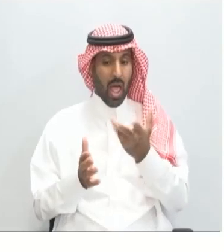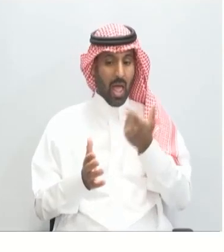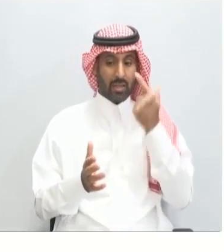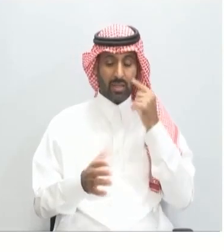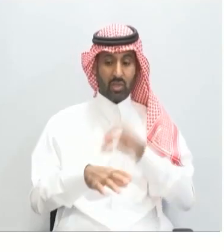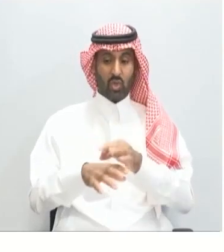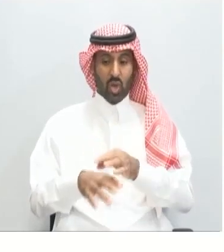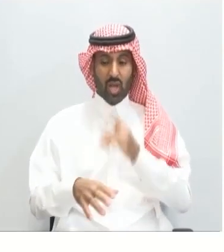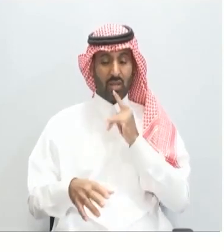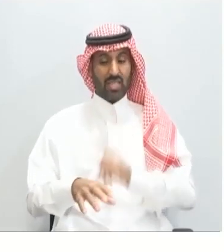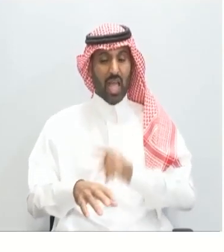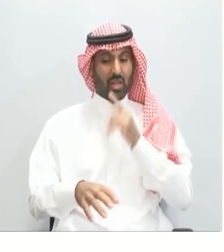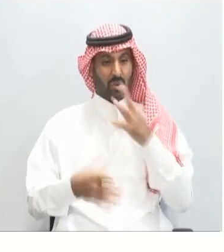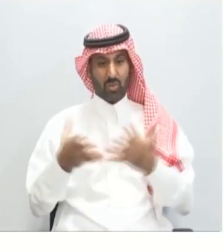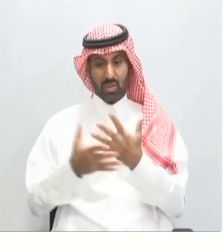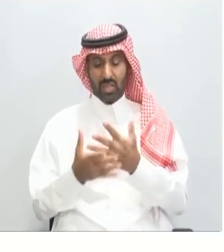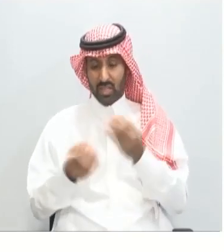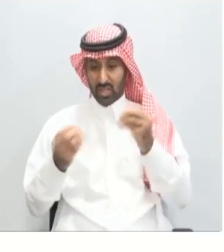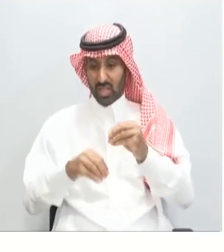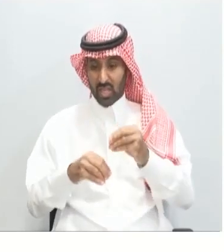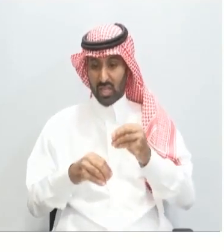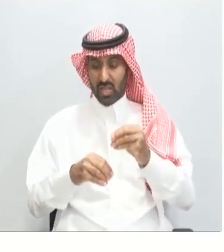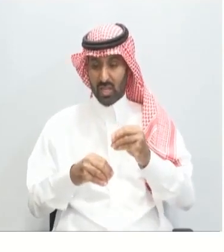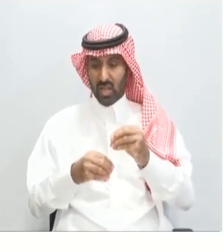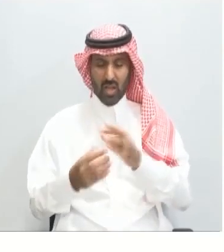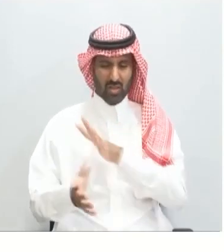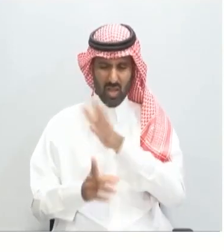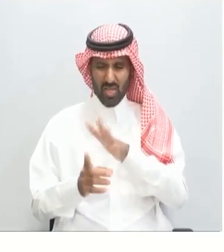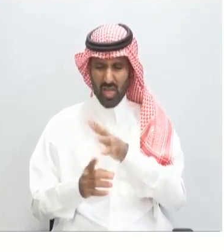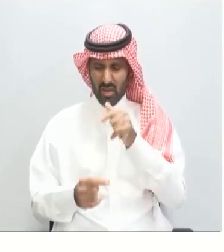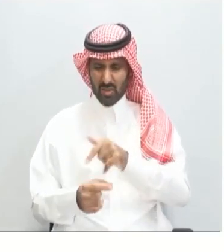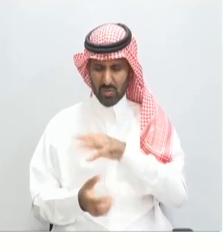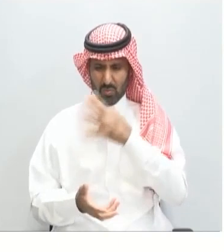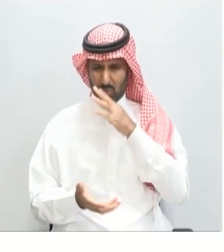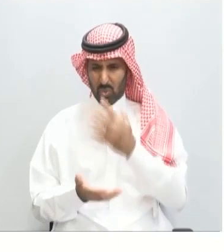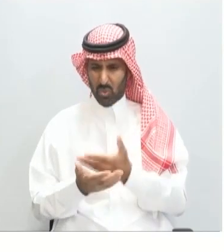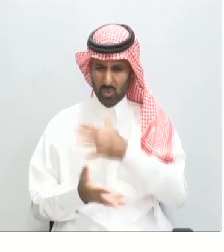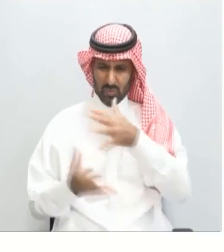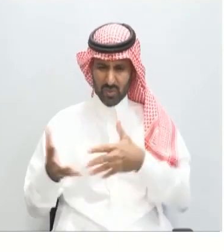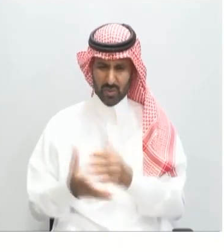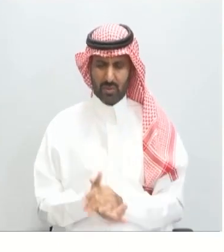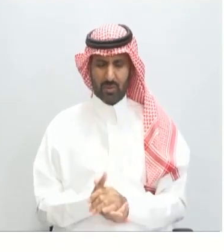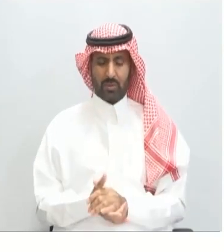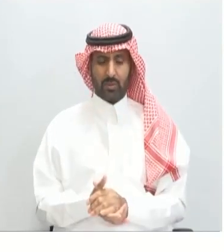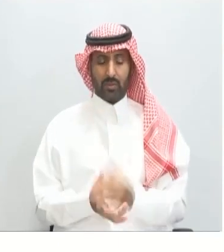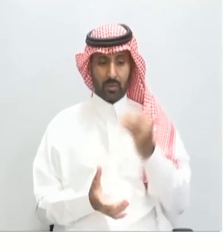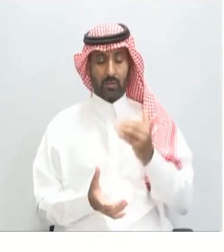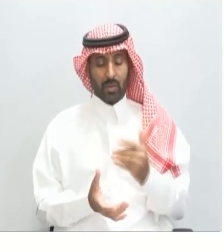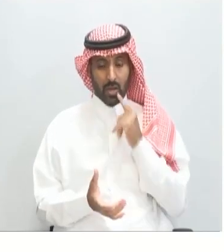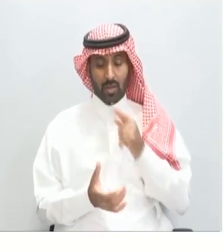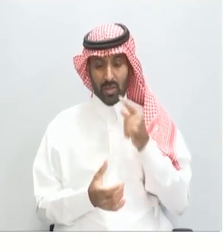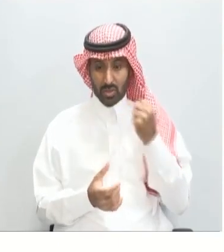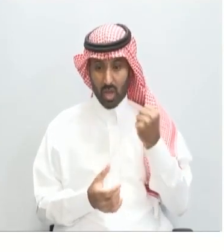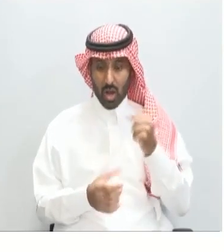وساعد حدوث الزلزال تسهم في زياده الاثار المدمره للزلزال فما بين المقامه على اراضي